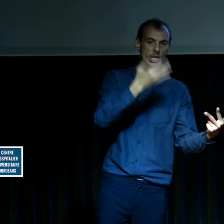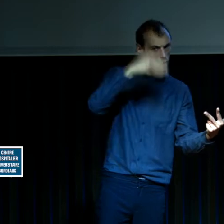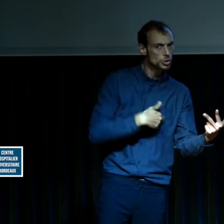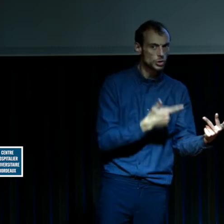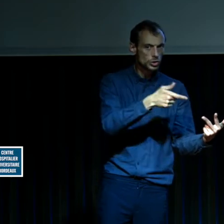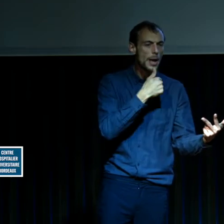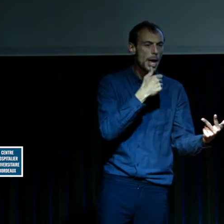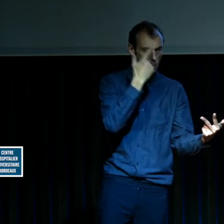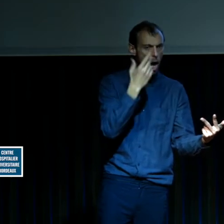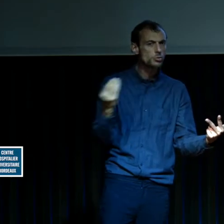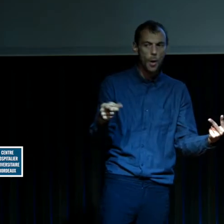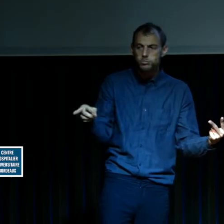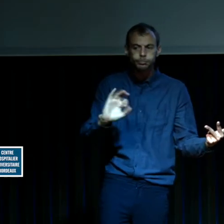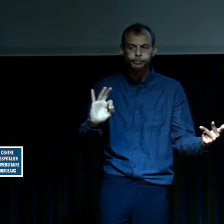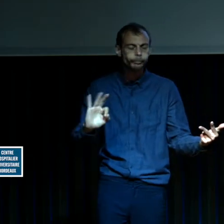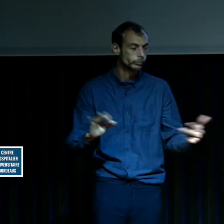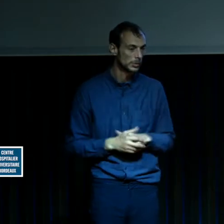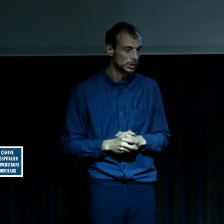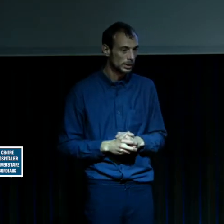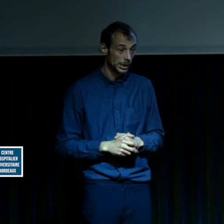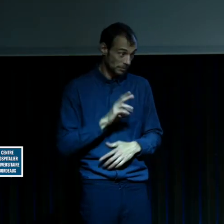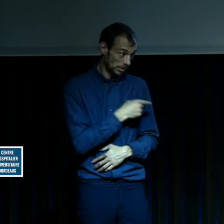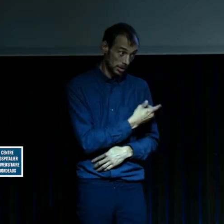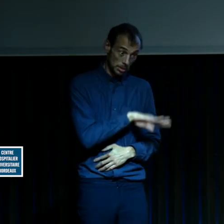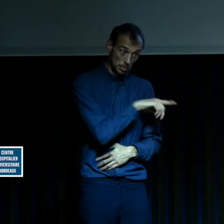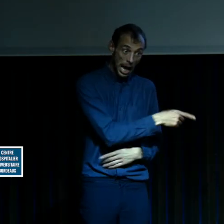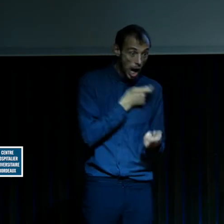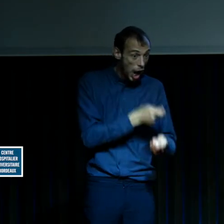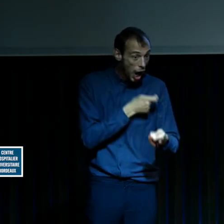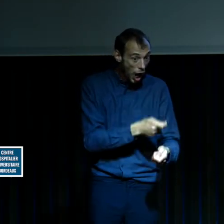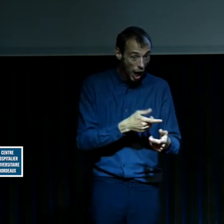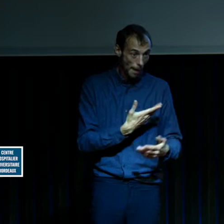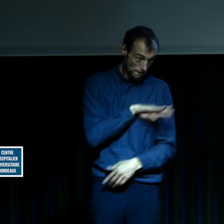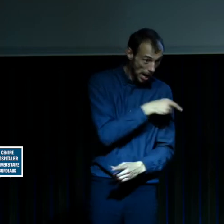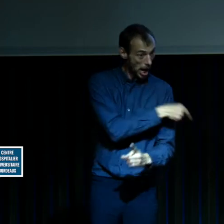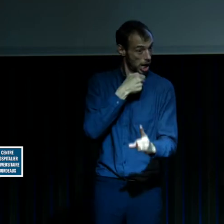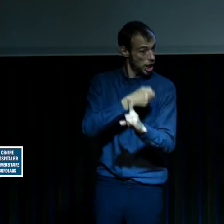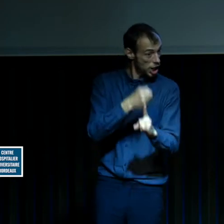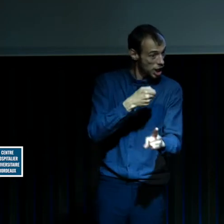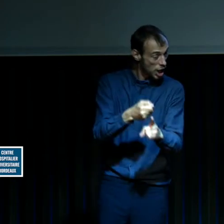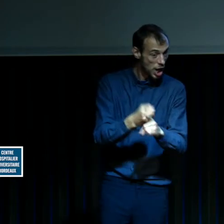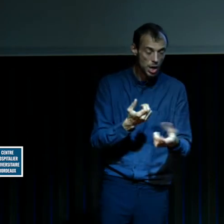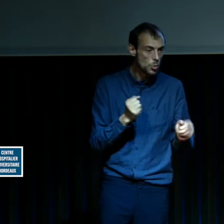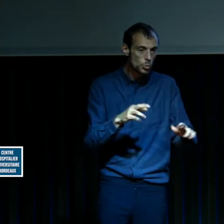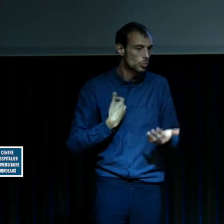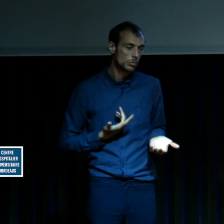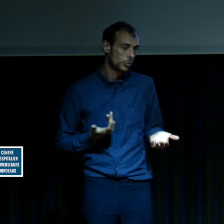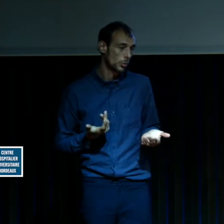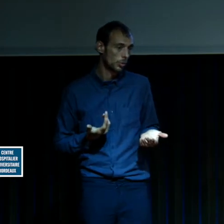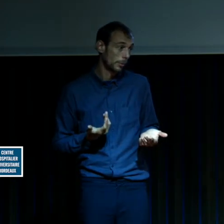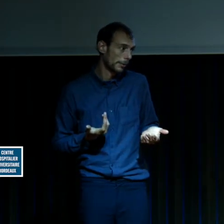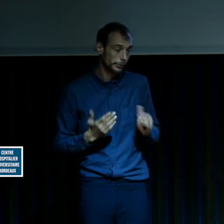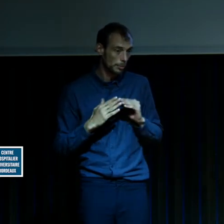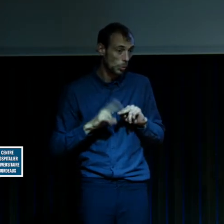sa lucidité, son insistance m'a sauvé la vie parce que j'y serai toujours chez moi à l'heure actuelle. Voilà. Donc en fait, moi